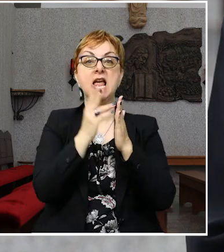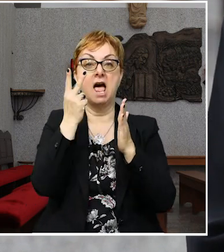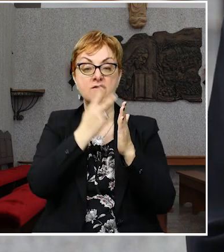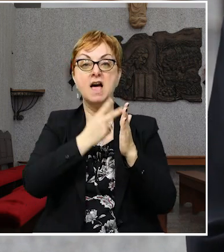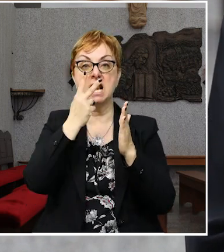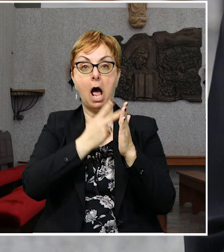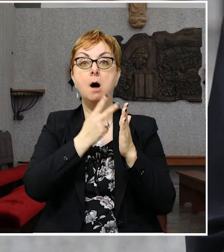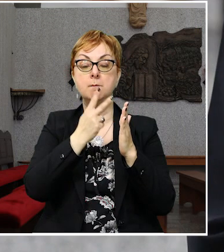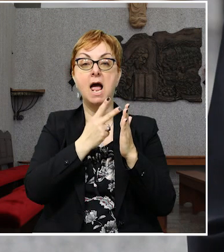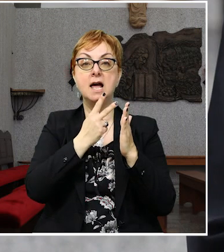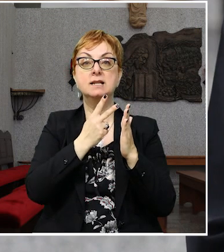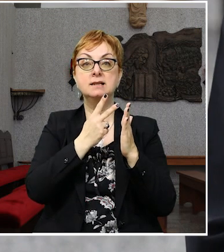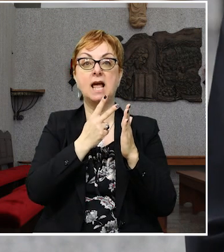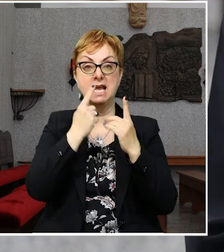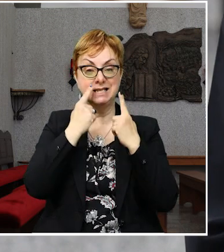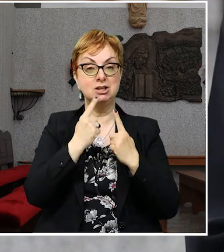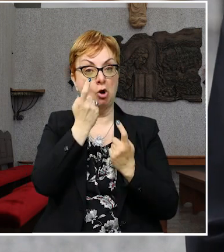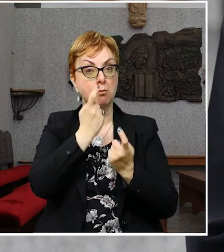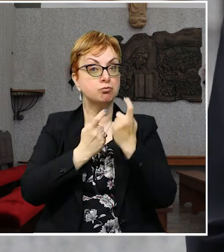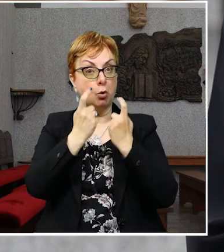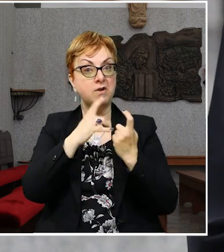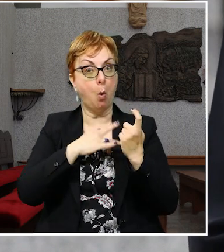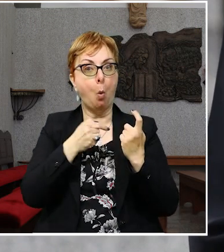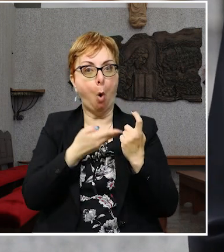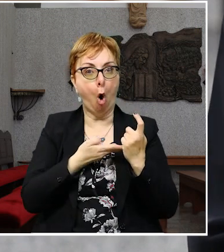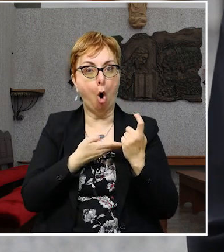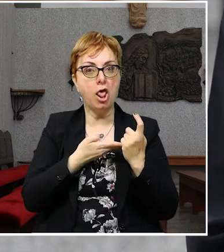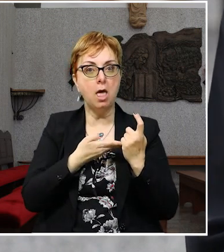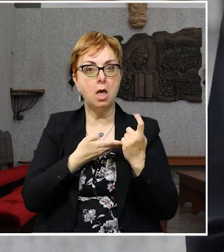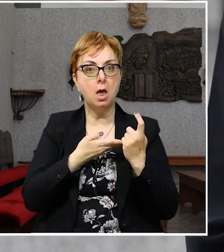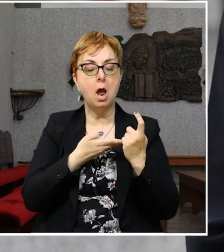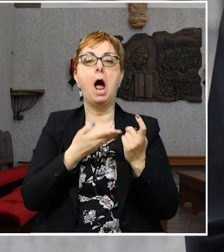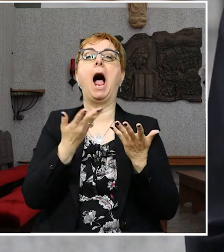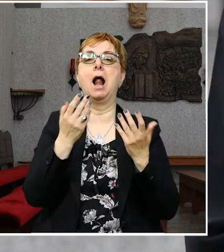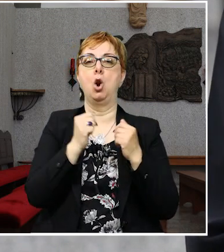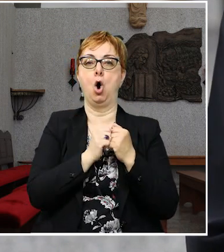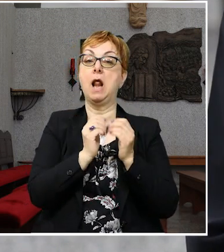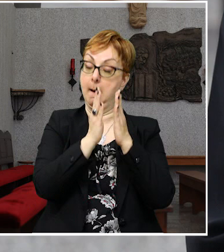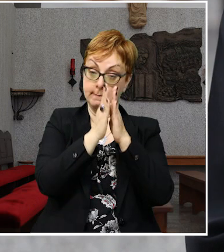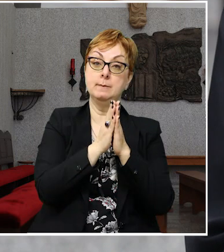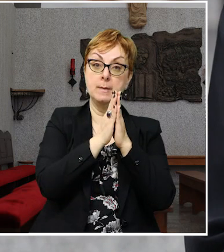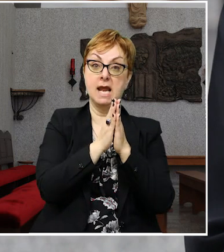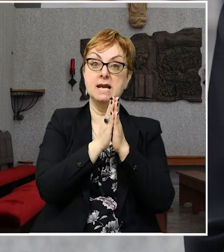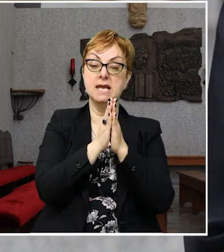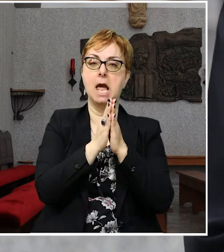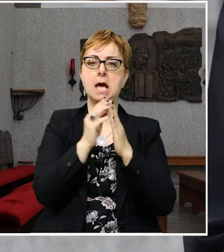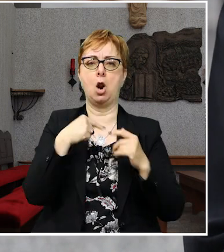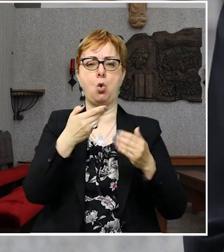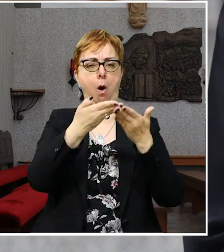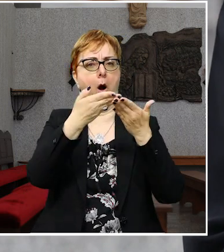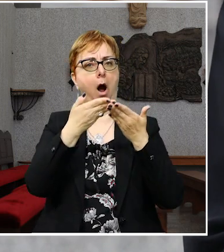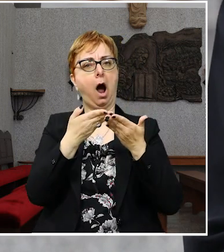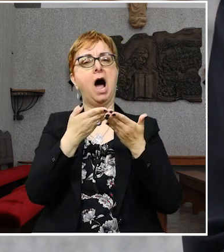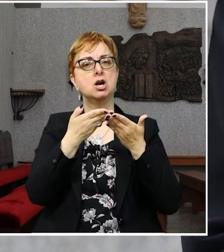che sgorga da quella che è la sincerità del cuore, allora la preghiera ci